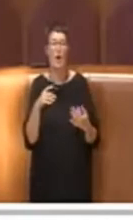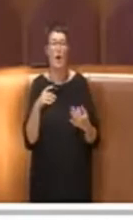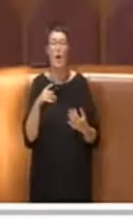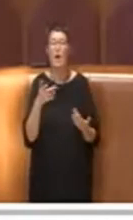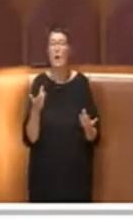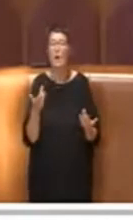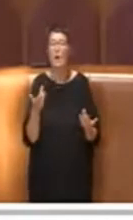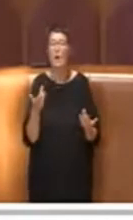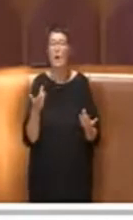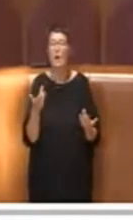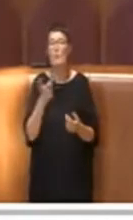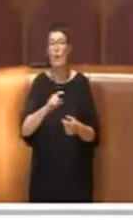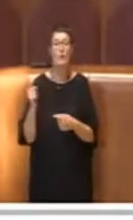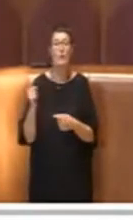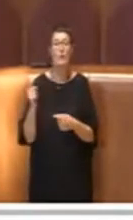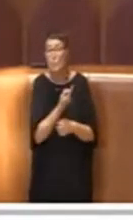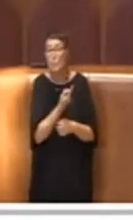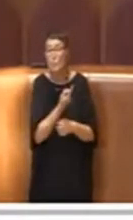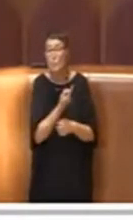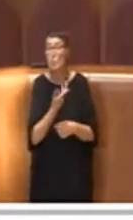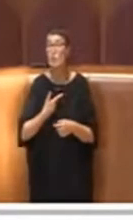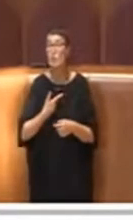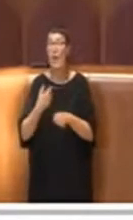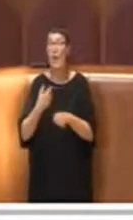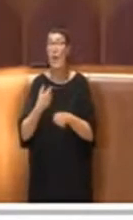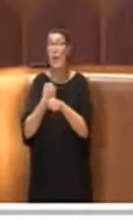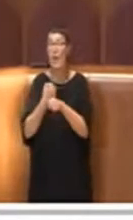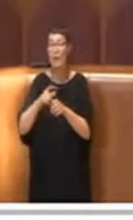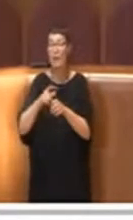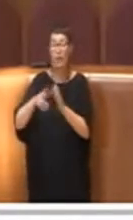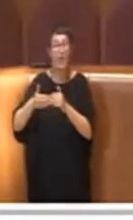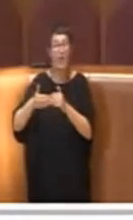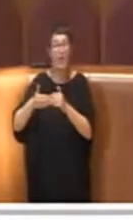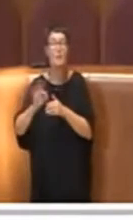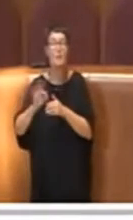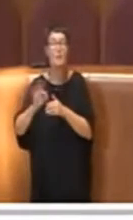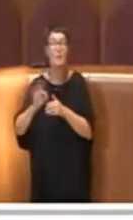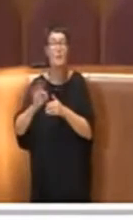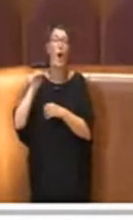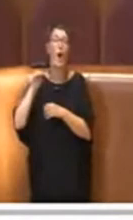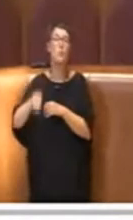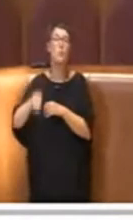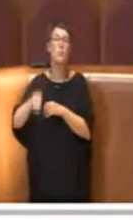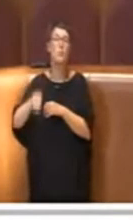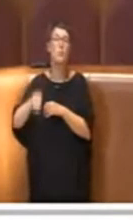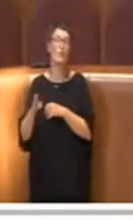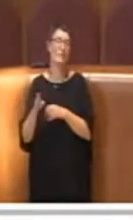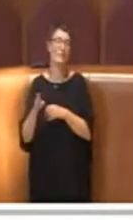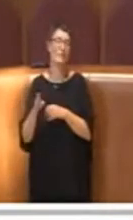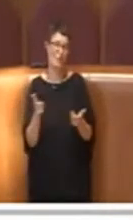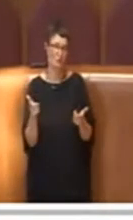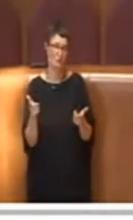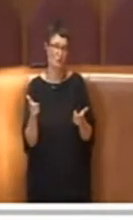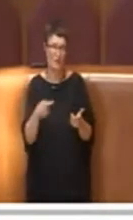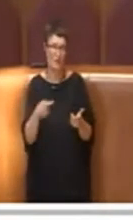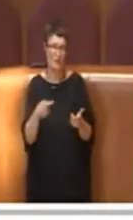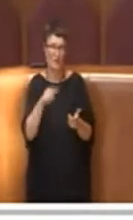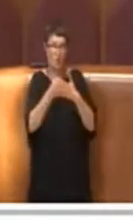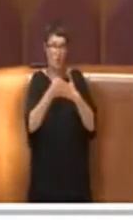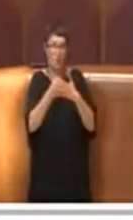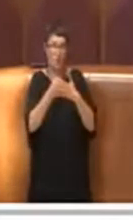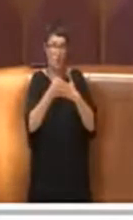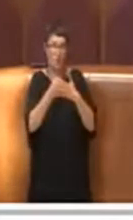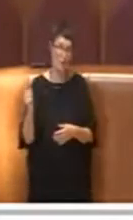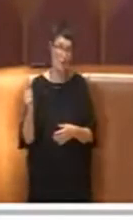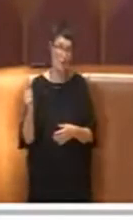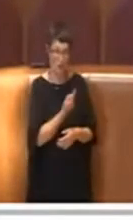posto fisso, come si suol dire, no? Quindi non si deve guardare alle attività produttive come una cosa distante, ma al di